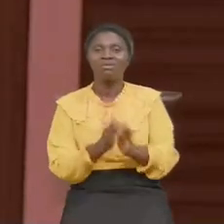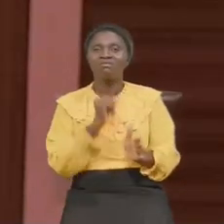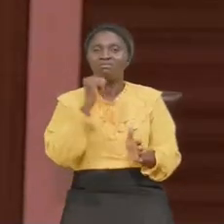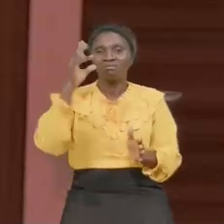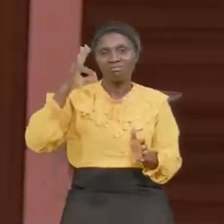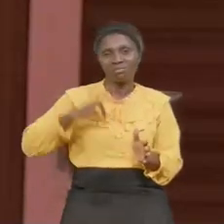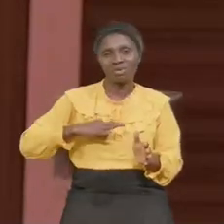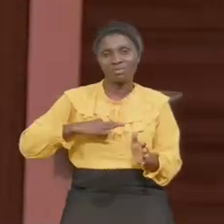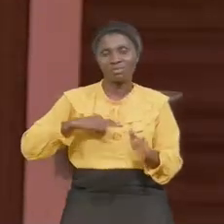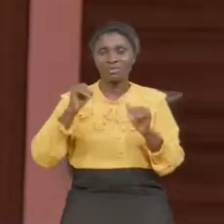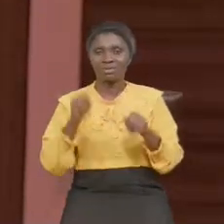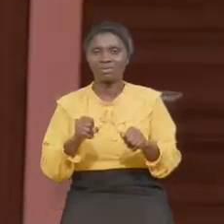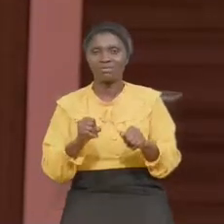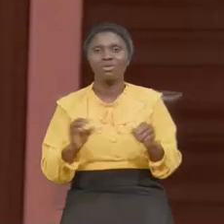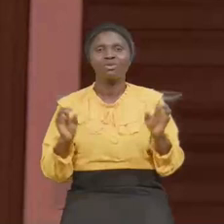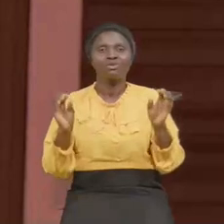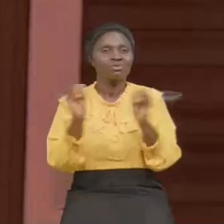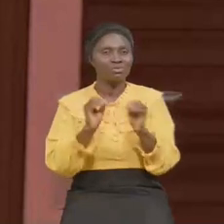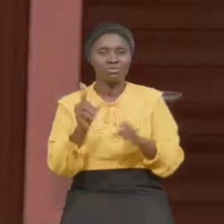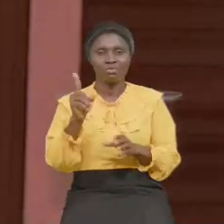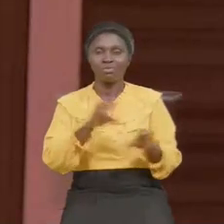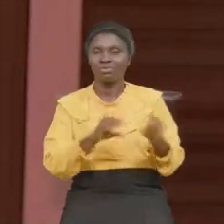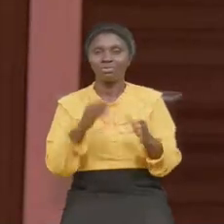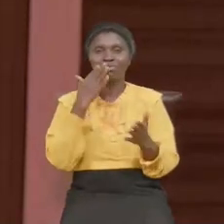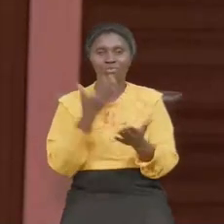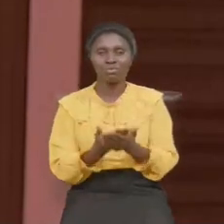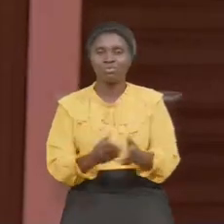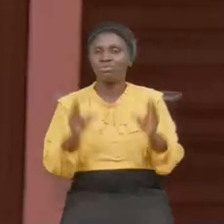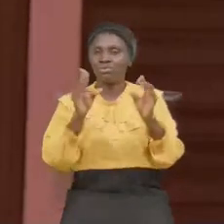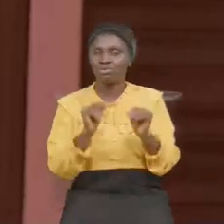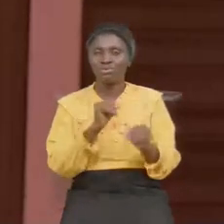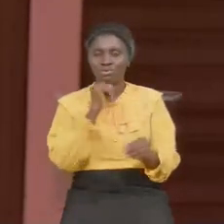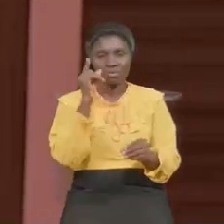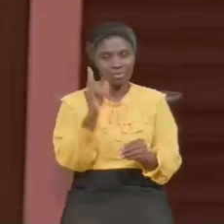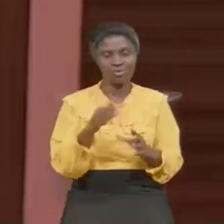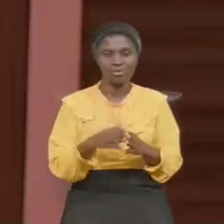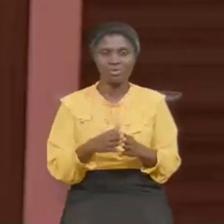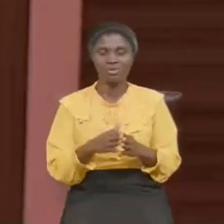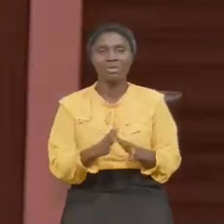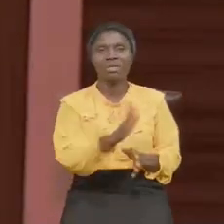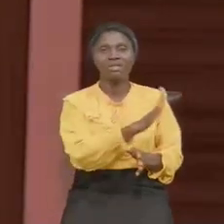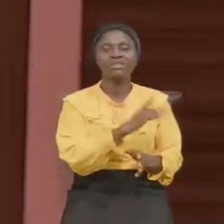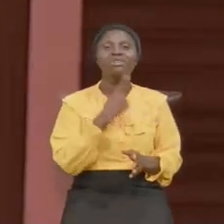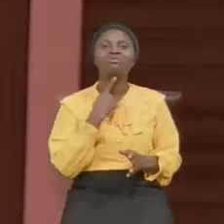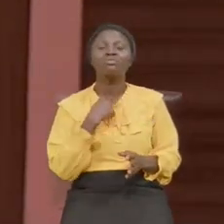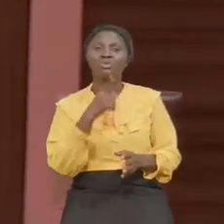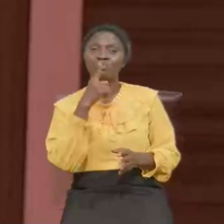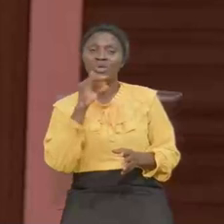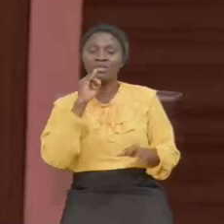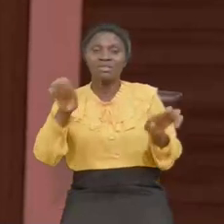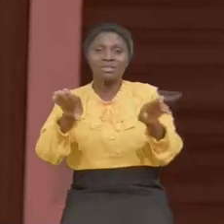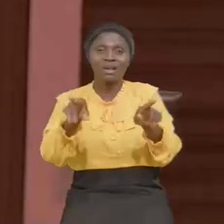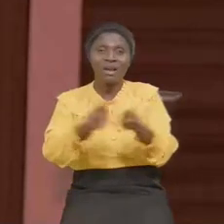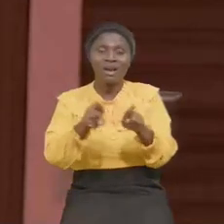Il n'en est aucun qui fasse le bien, pas même un seul. Leur gosier est un sépulcre ouvert. Ils se servent de leur langue pour